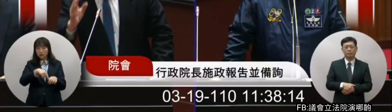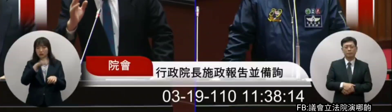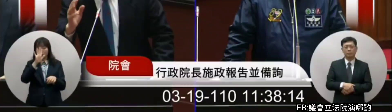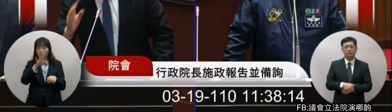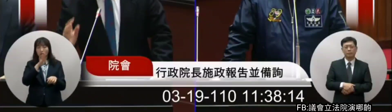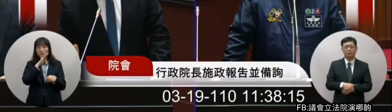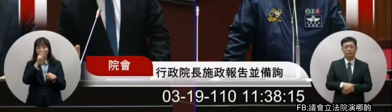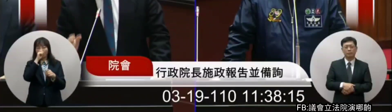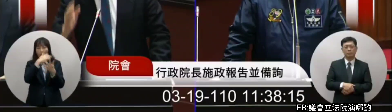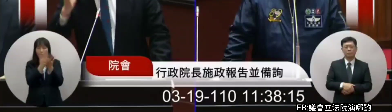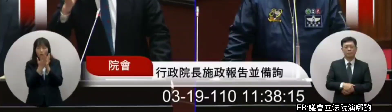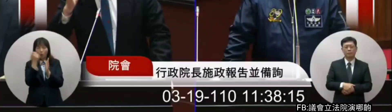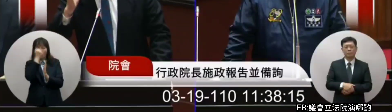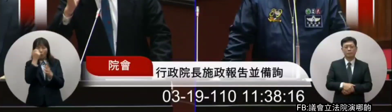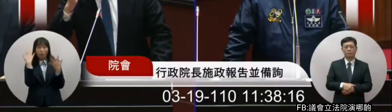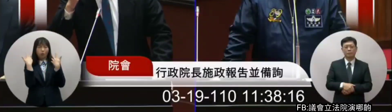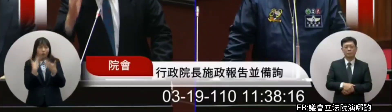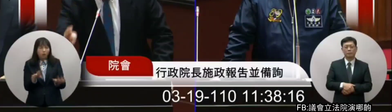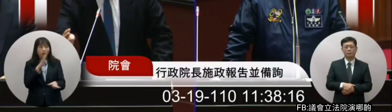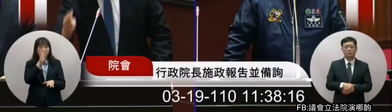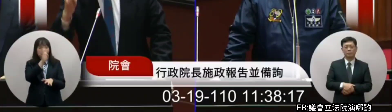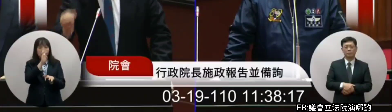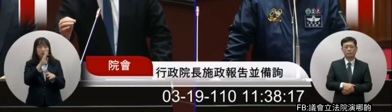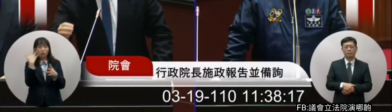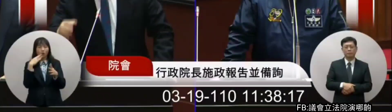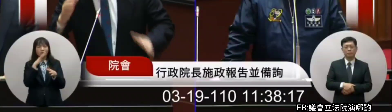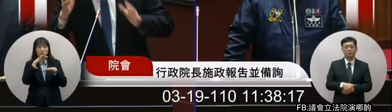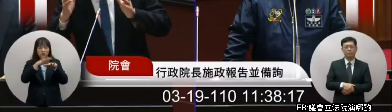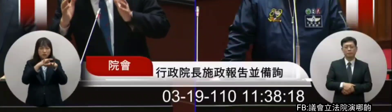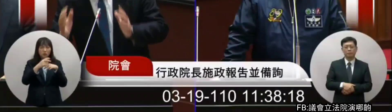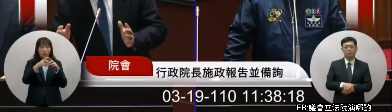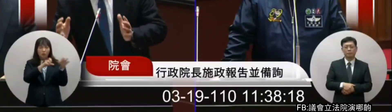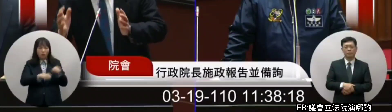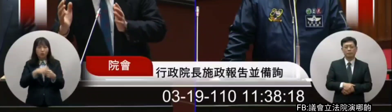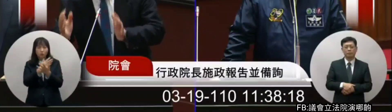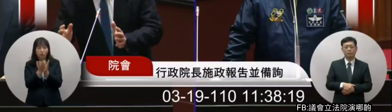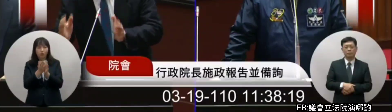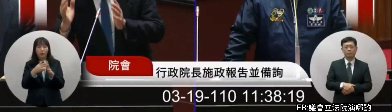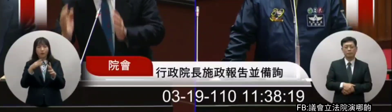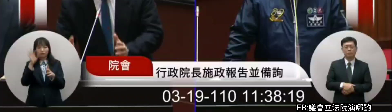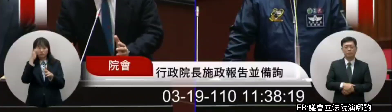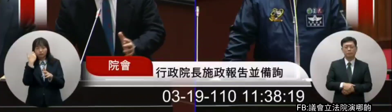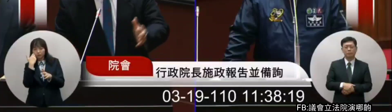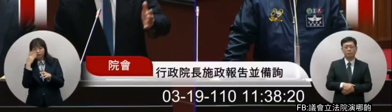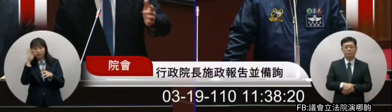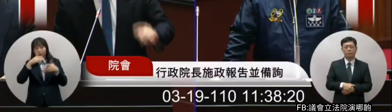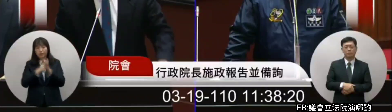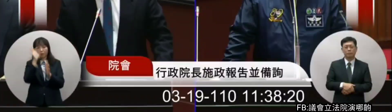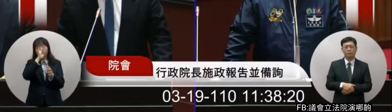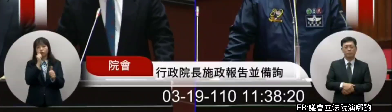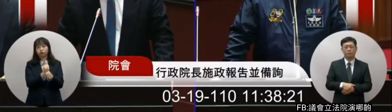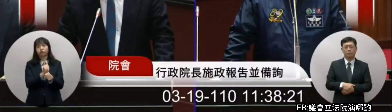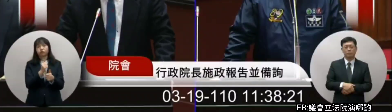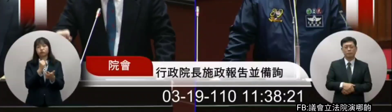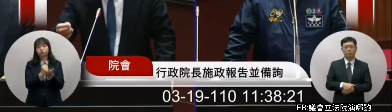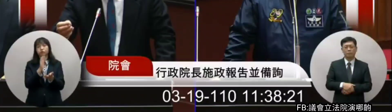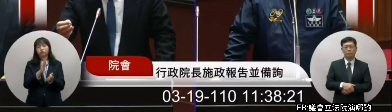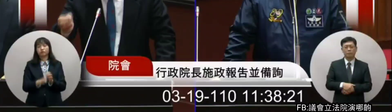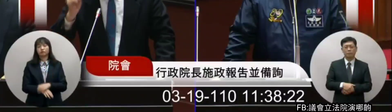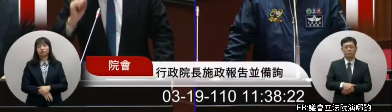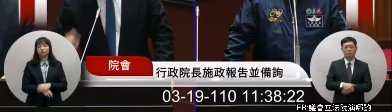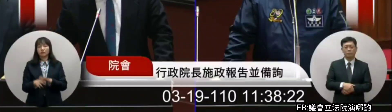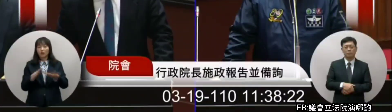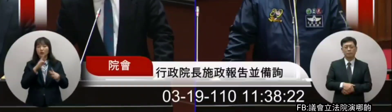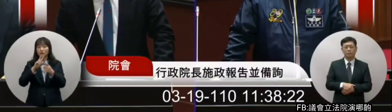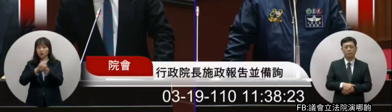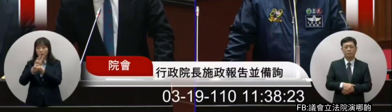有30几项的前科，以前就是珠宝大盗，所以我们第一时间就马上掌握，马上破案。至于那个